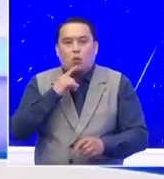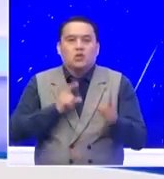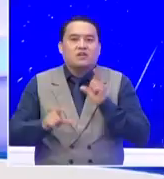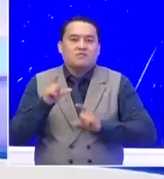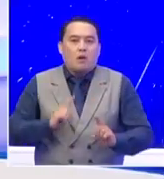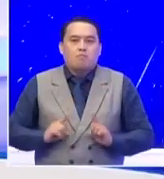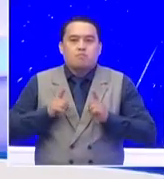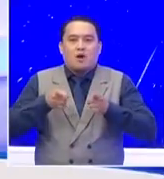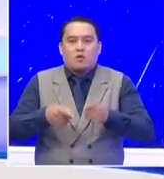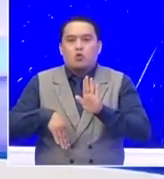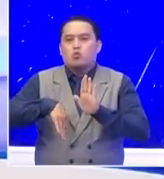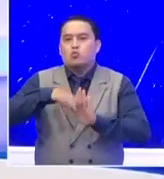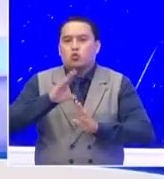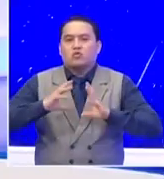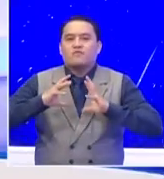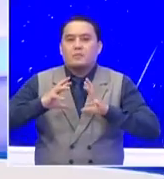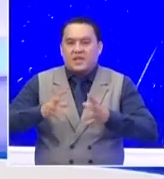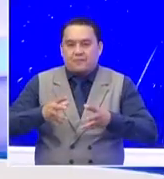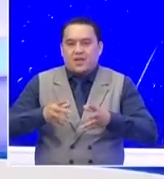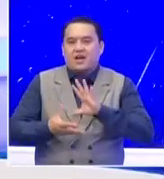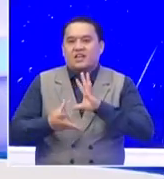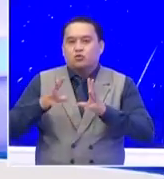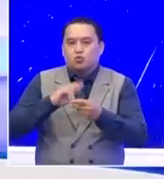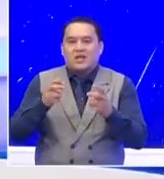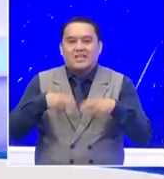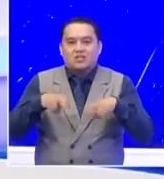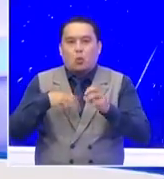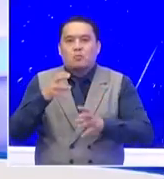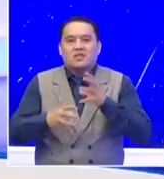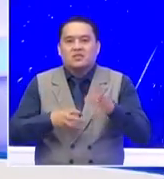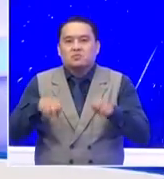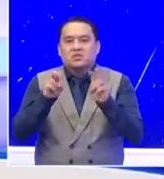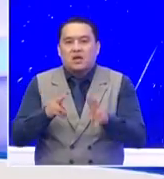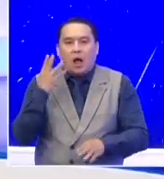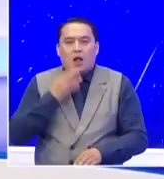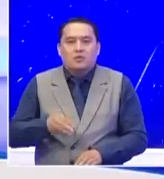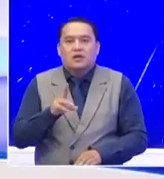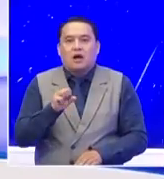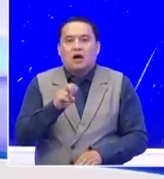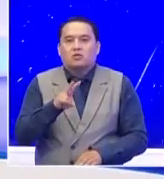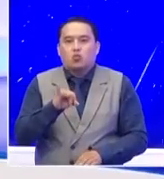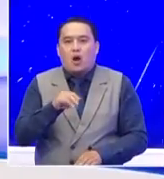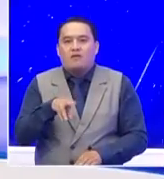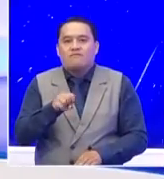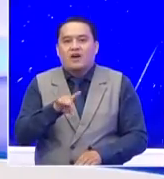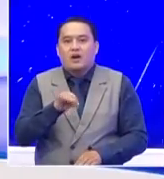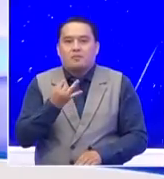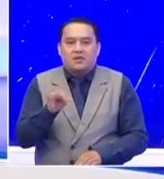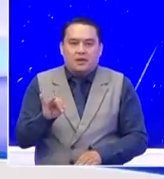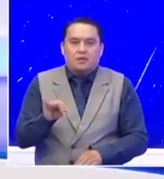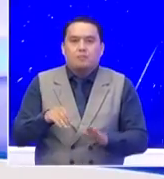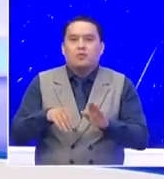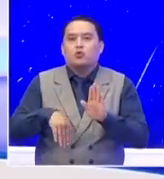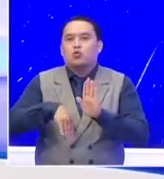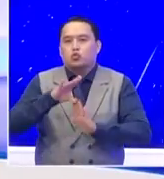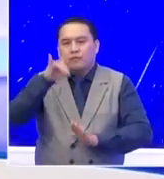10 казахстанских университетов попали в рейтинг лучших вузов мира. По результатам исследования международных экспертов, алматинский КазНУ имени Аль-Фараби